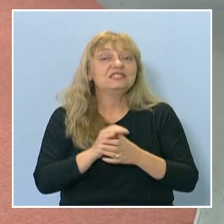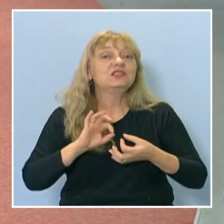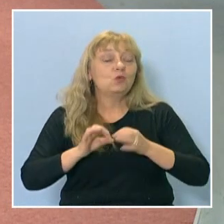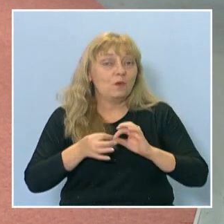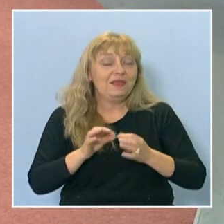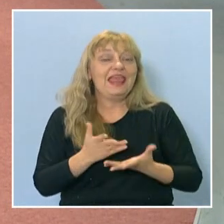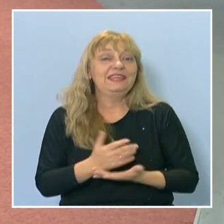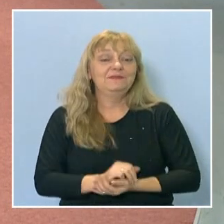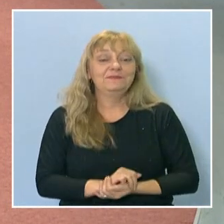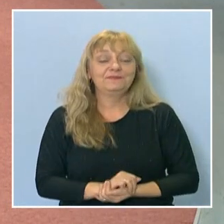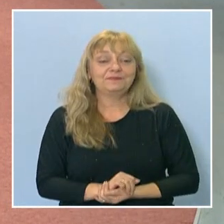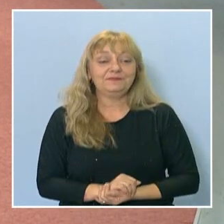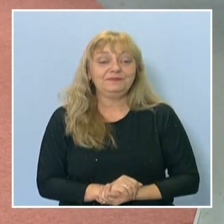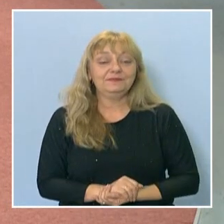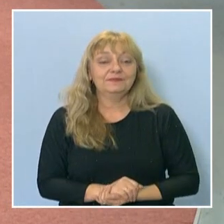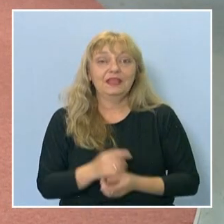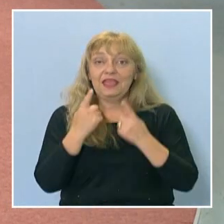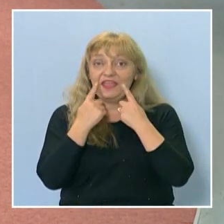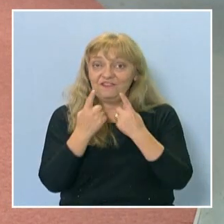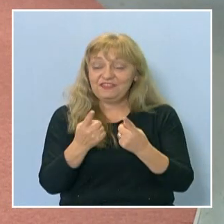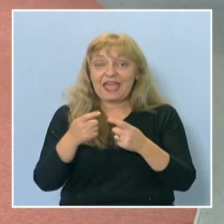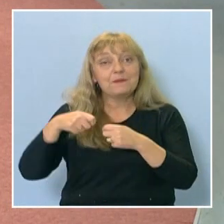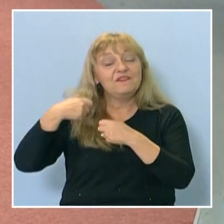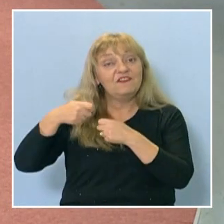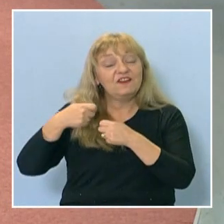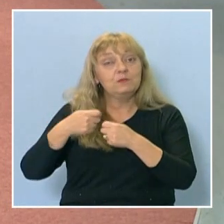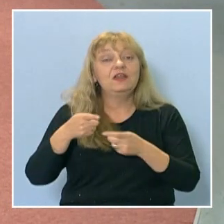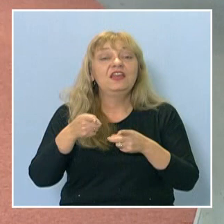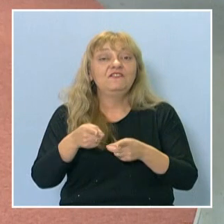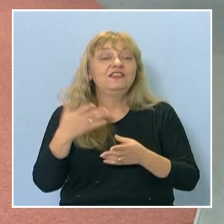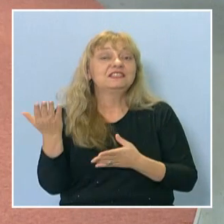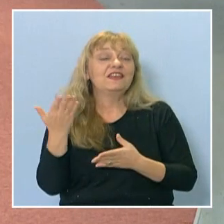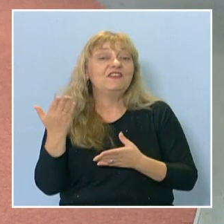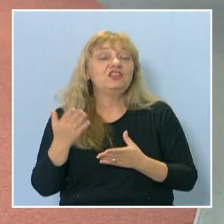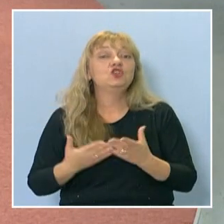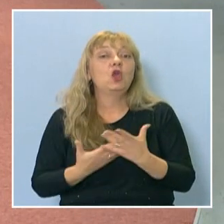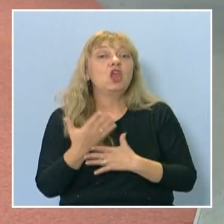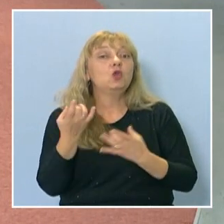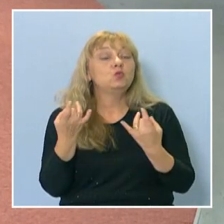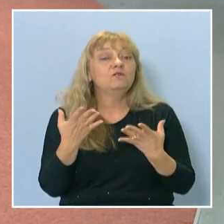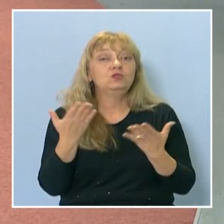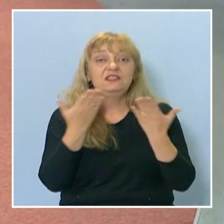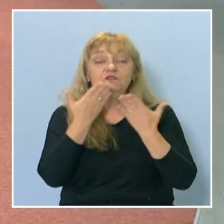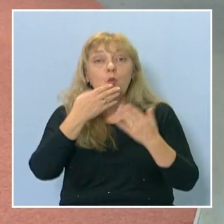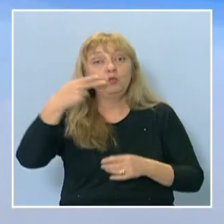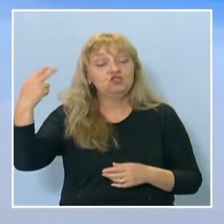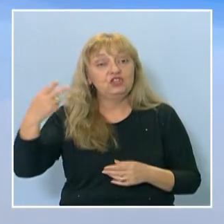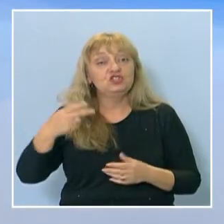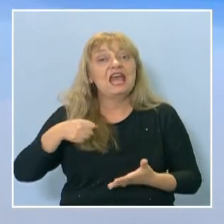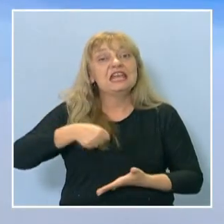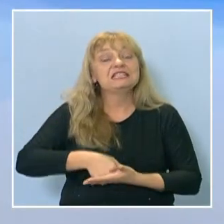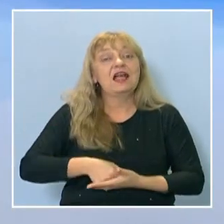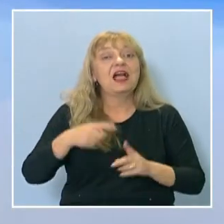Благодарим ви. Видяхме в репортажа, че вече сте иновативно училище, залагате на традициите